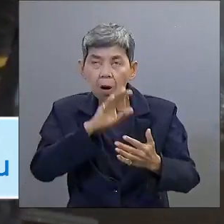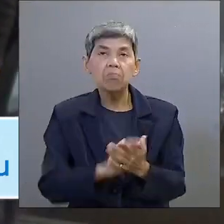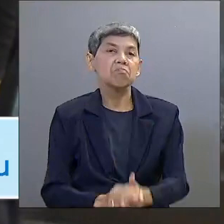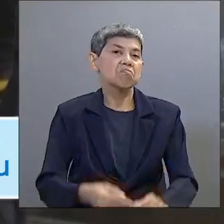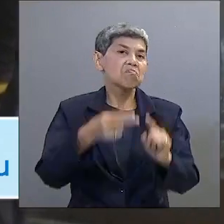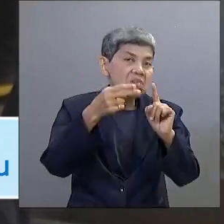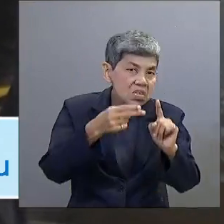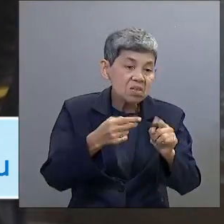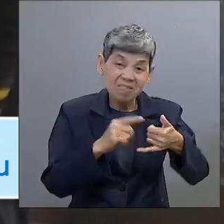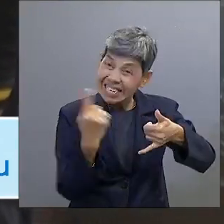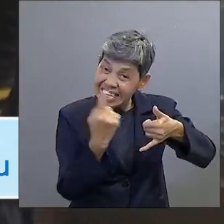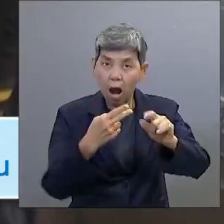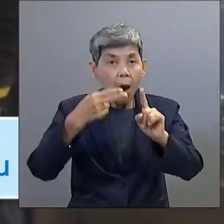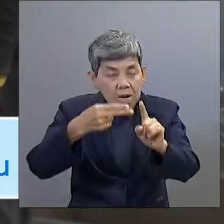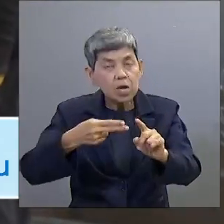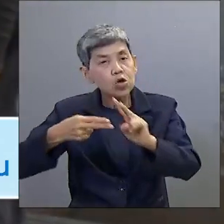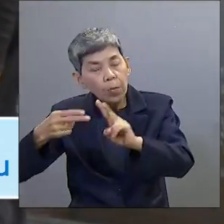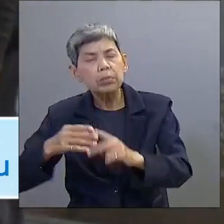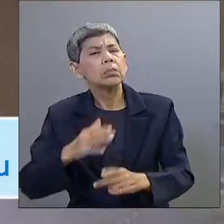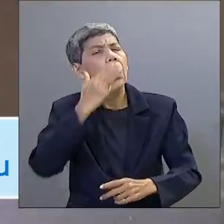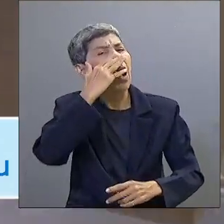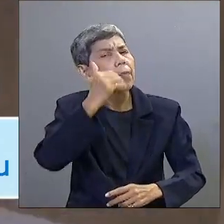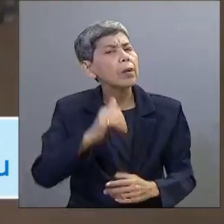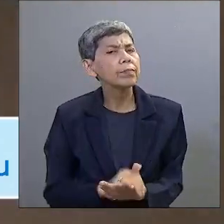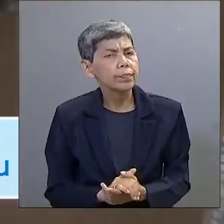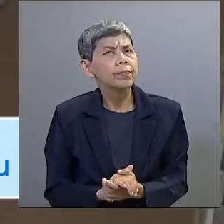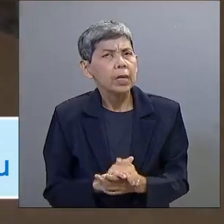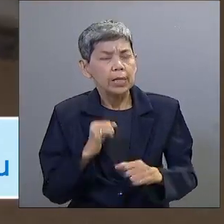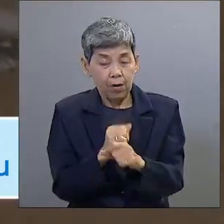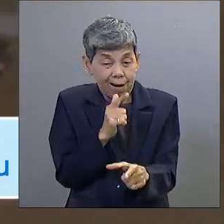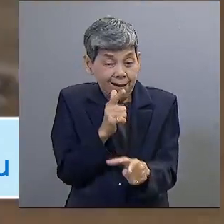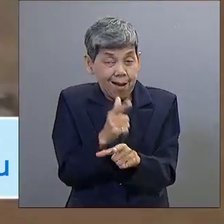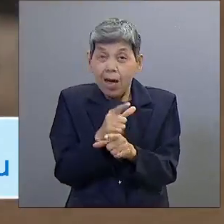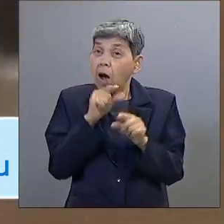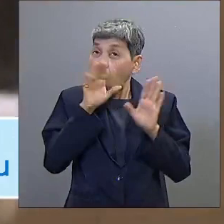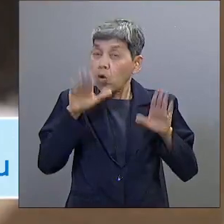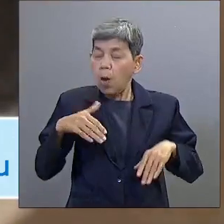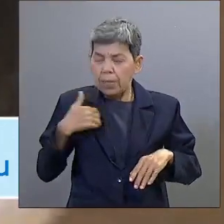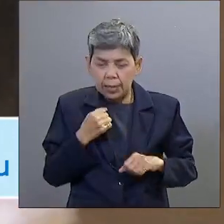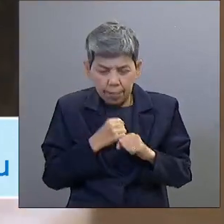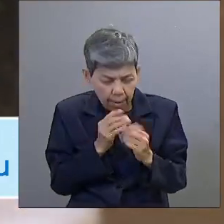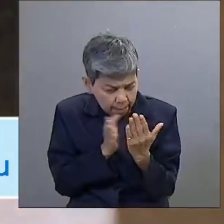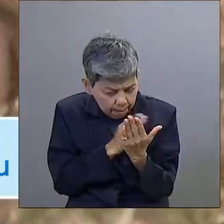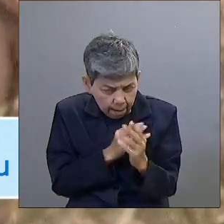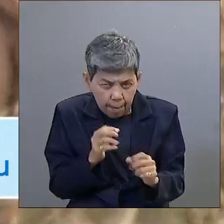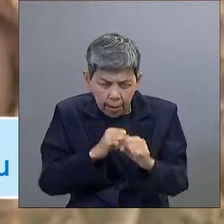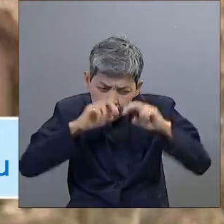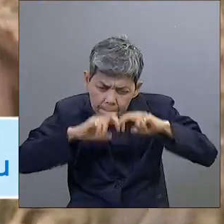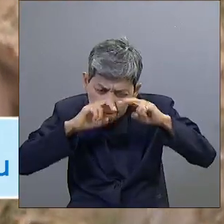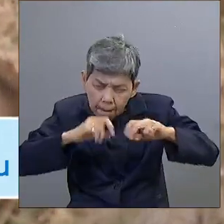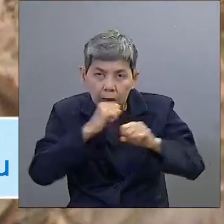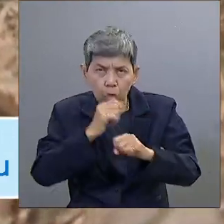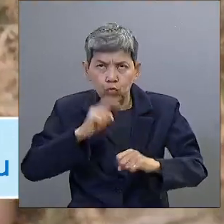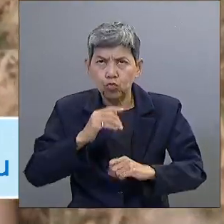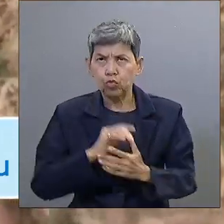10,000 ถึง 20,000 บาทด้วยแต่ว่าทั้งนี้ทั้งนั้นนะคะคุณผู้ชมในเรื่องของการเลี้ยงนกเนี่ยมันก็ต้องมีการศึกษาในเรื่องของการเพาะเลี้ยงสัตว์สวยงามสักห